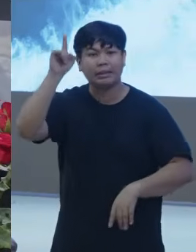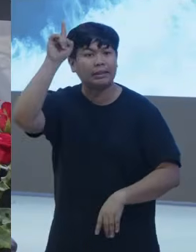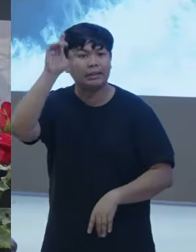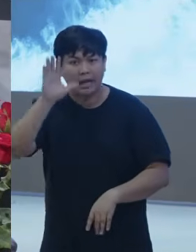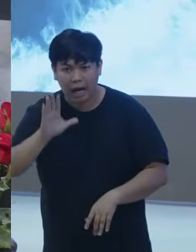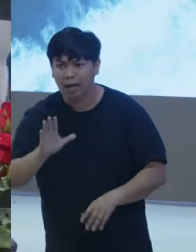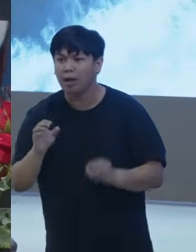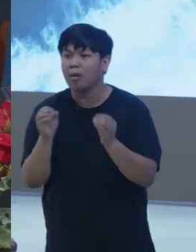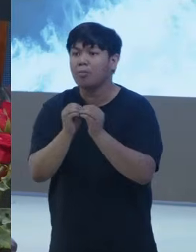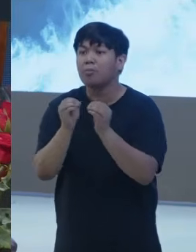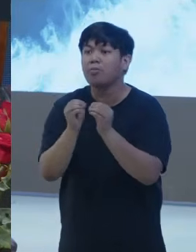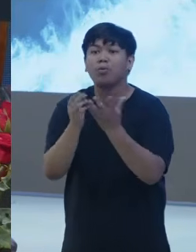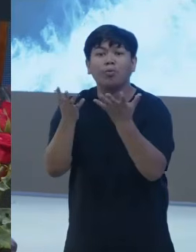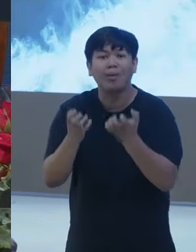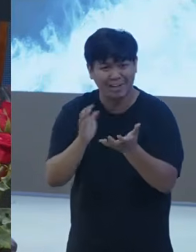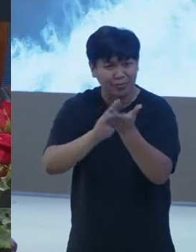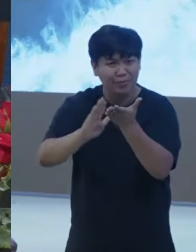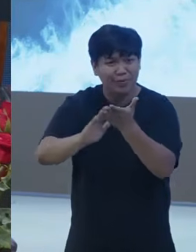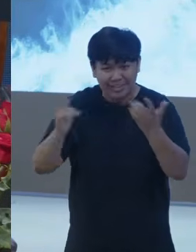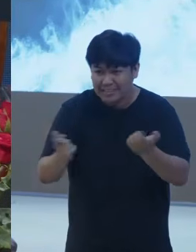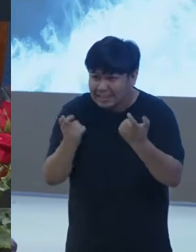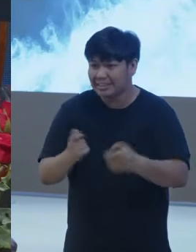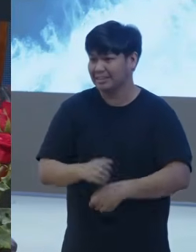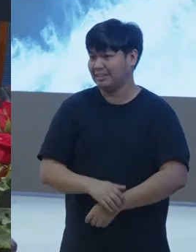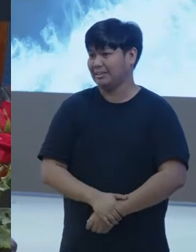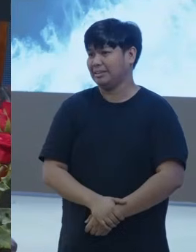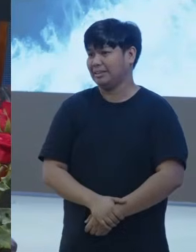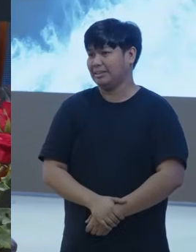Nakuha pa rin niyang manalangin.